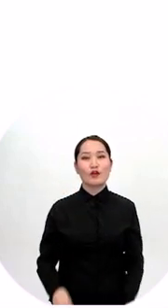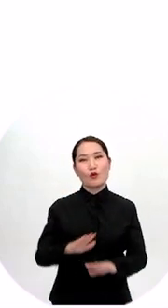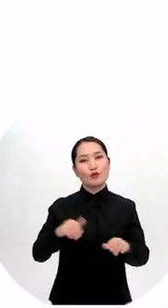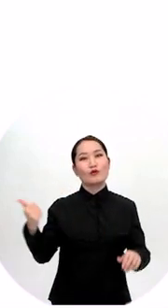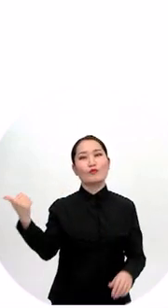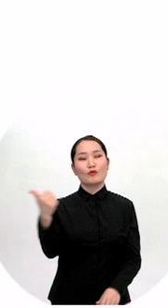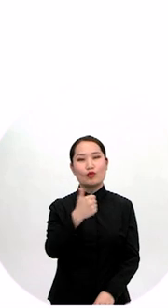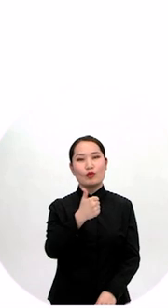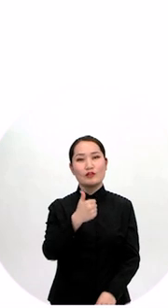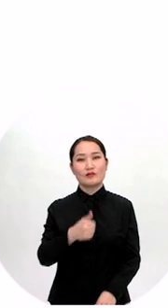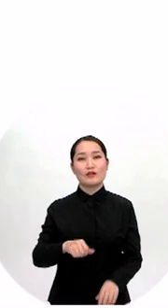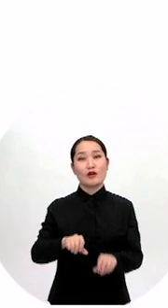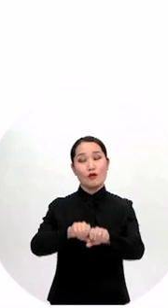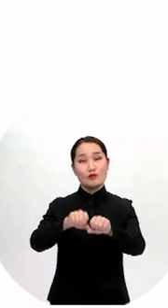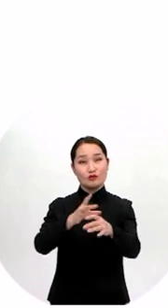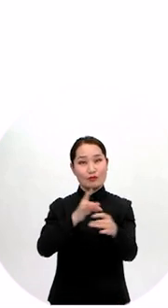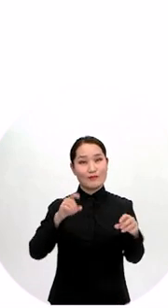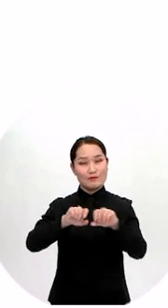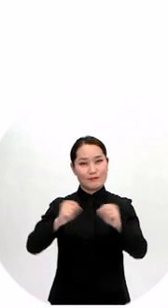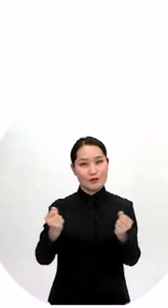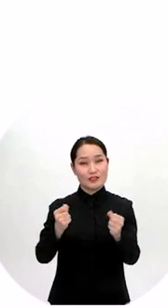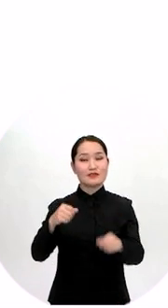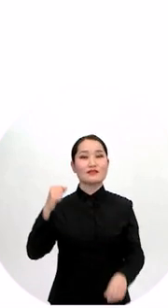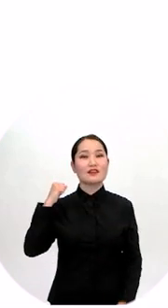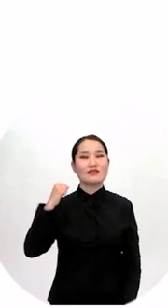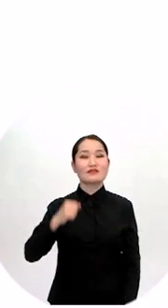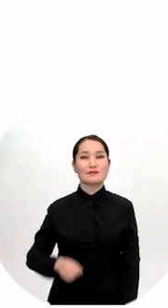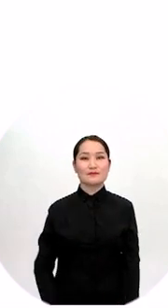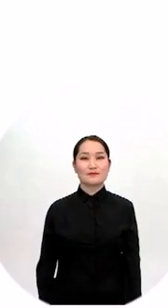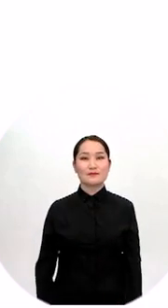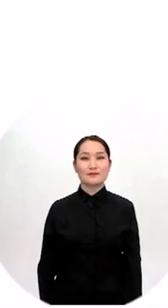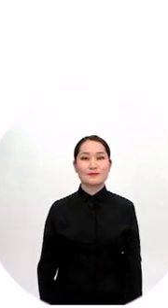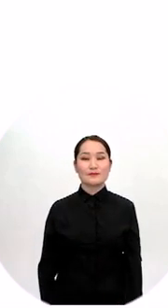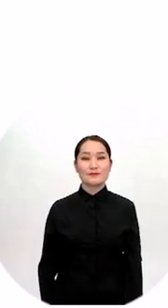Хүүхэд бүр ихийнхэн өгсөн сумыг хуулж чадсан.